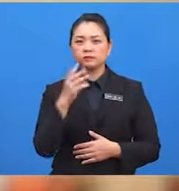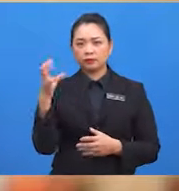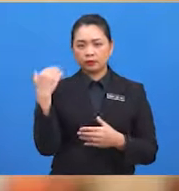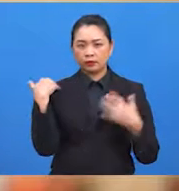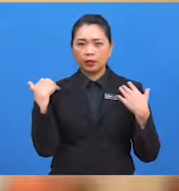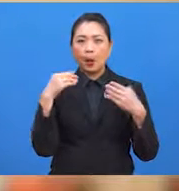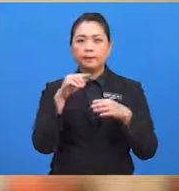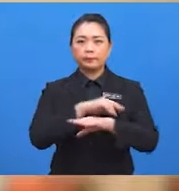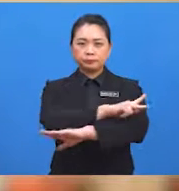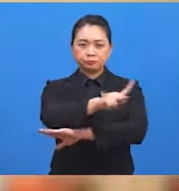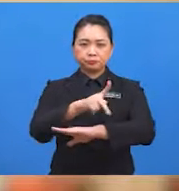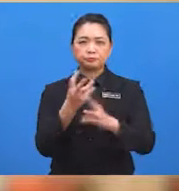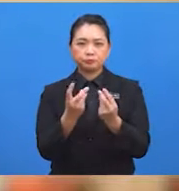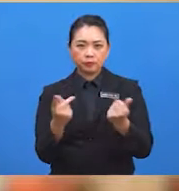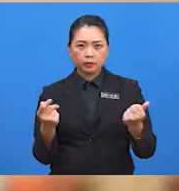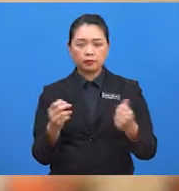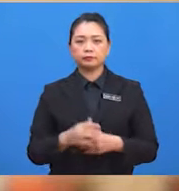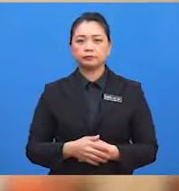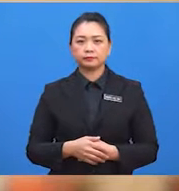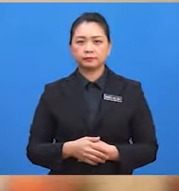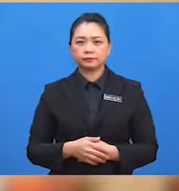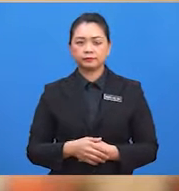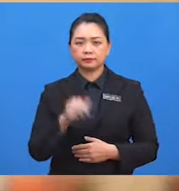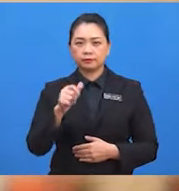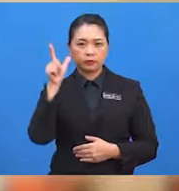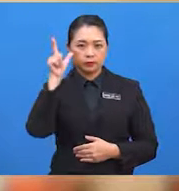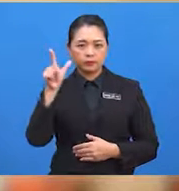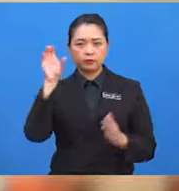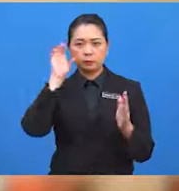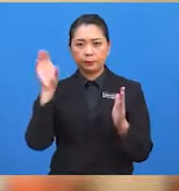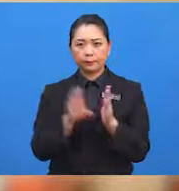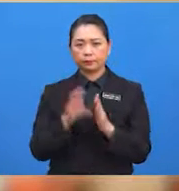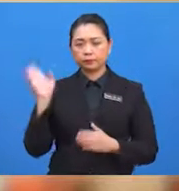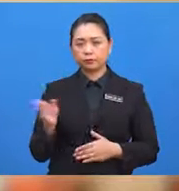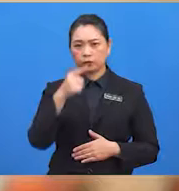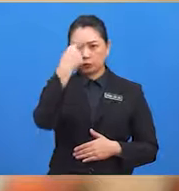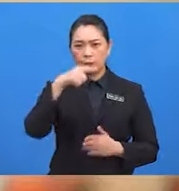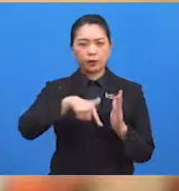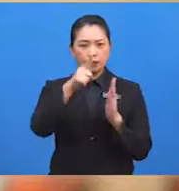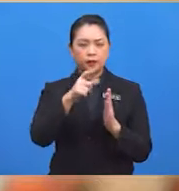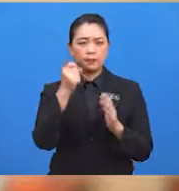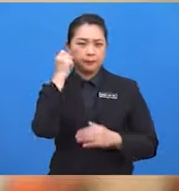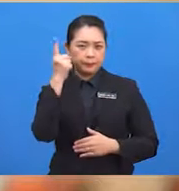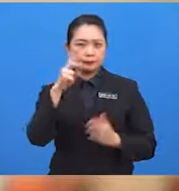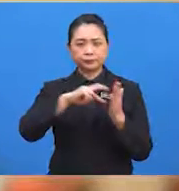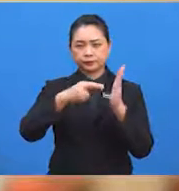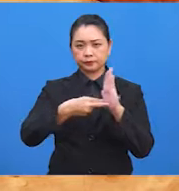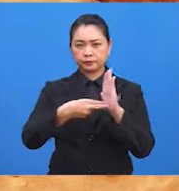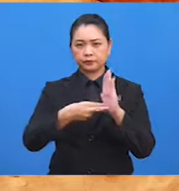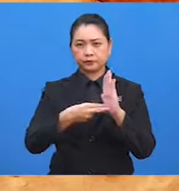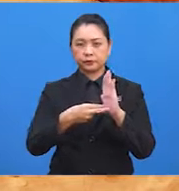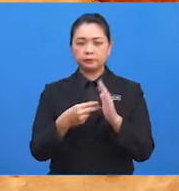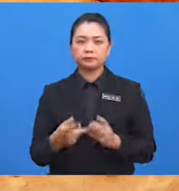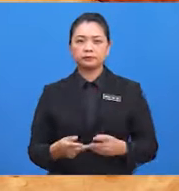pasir. Murid-murid boleh lihat gambar untuk lebih memahami maksud oasis.